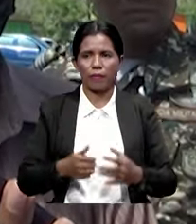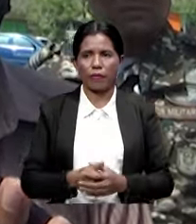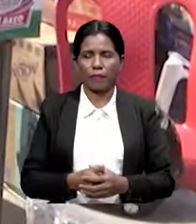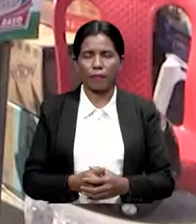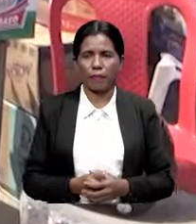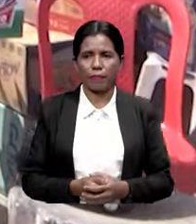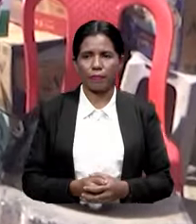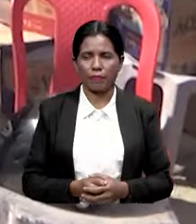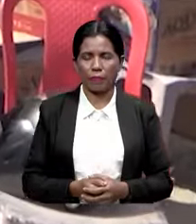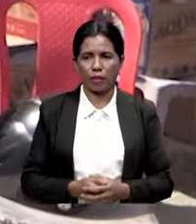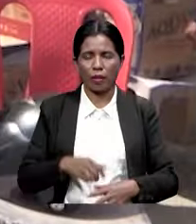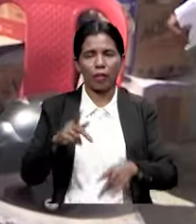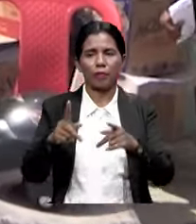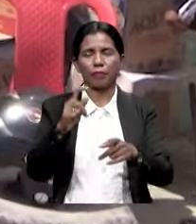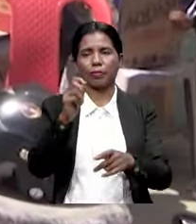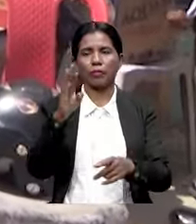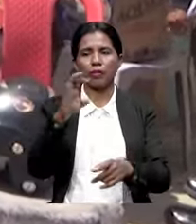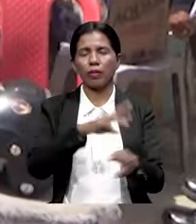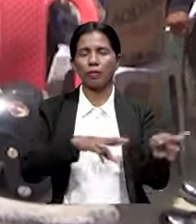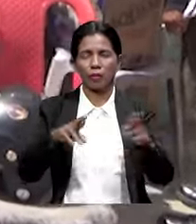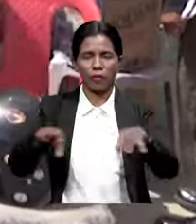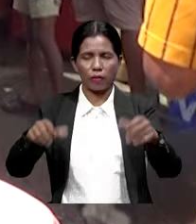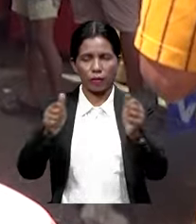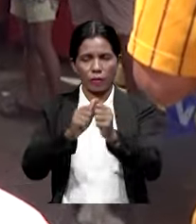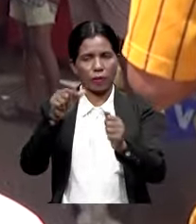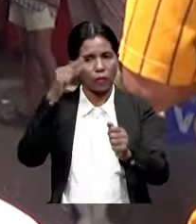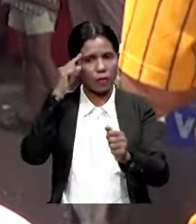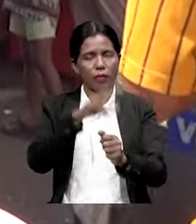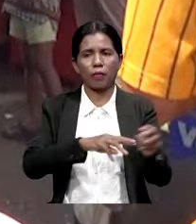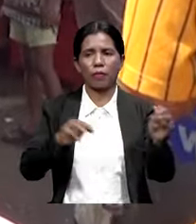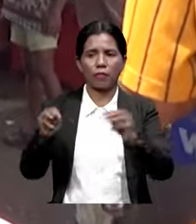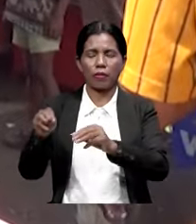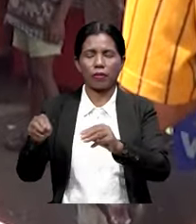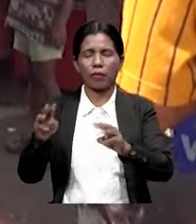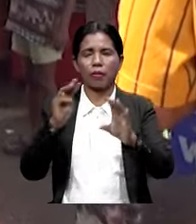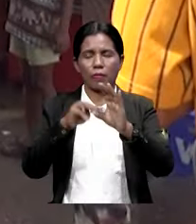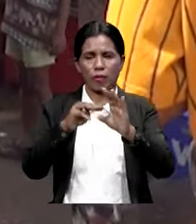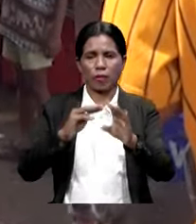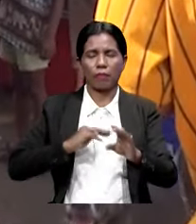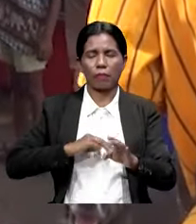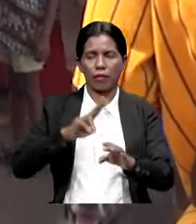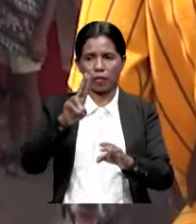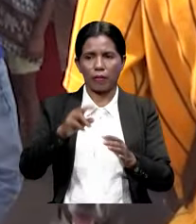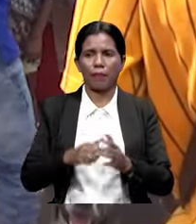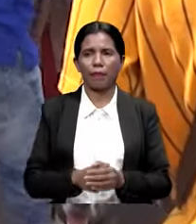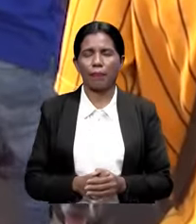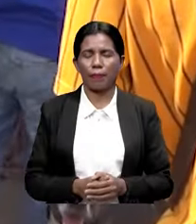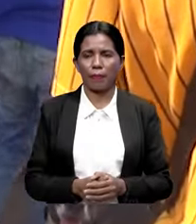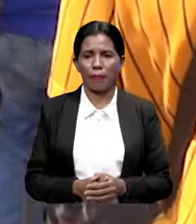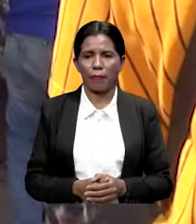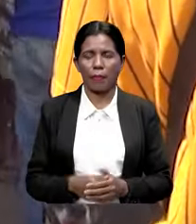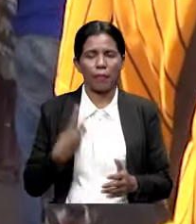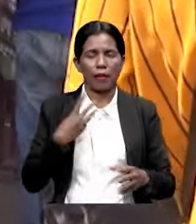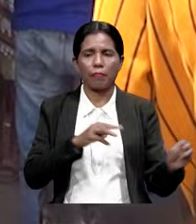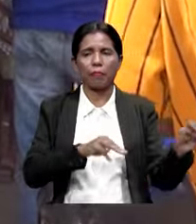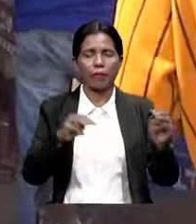kira. Vendedor Teresina Gonçalves pronto a tocopera o governo o de muda bafali mercado manlewana. La mele porque el mercado, só que a mi